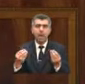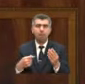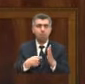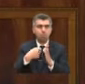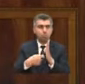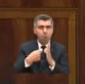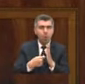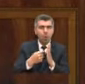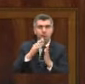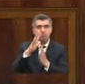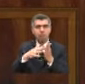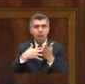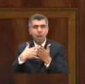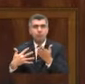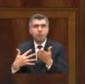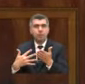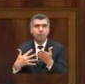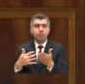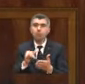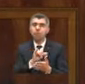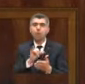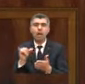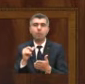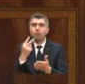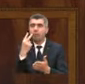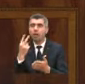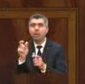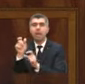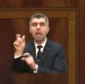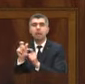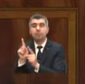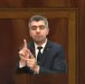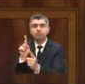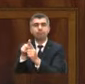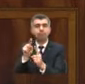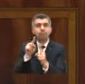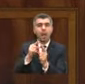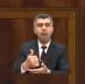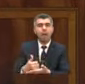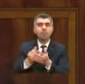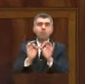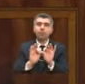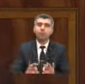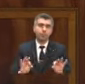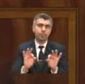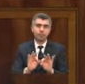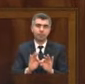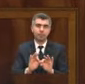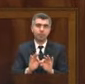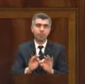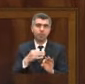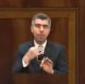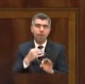والبرامج والسياسات من دون أثر على المواطن؟ علاش المواطن ما كيحسش